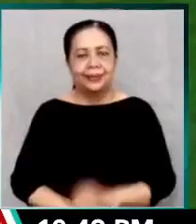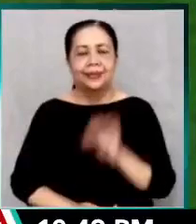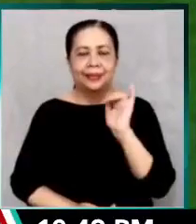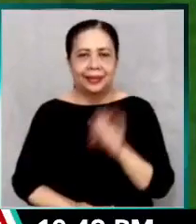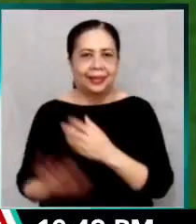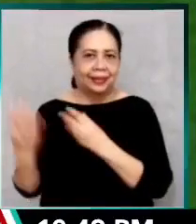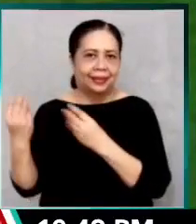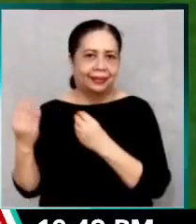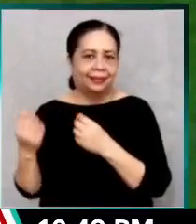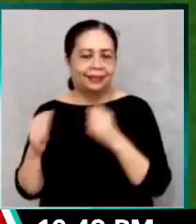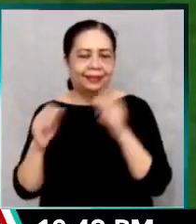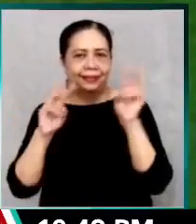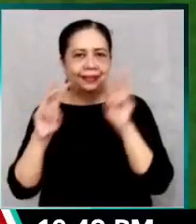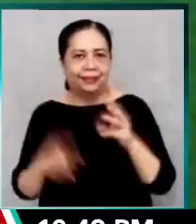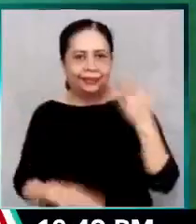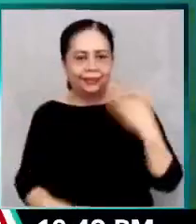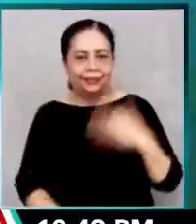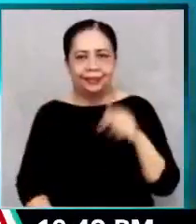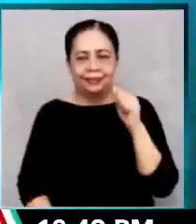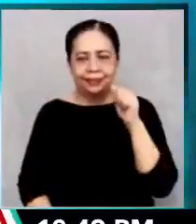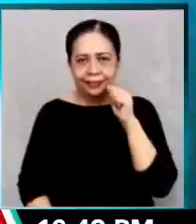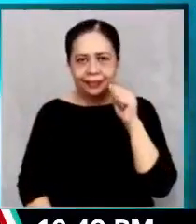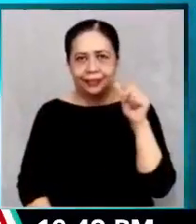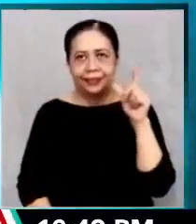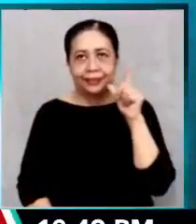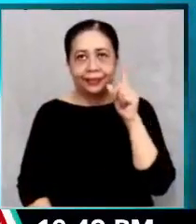ng panahon. Ako si Amor La Rosa.